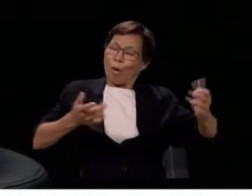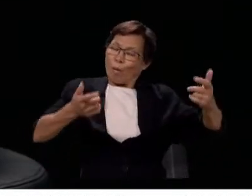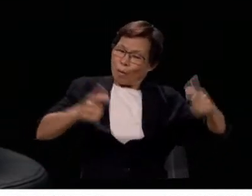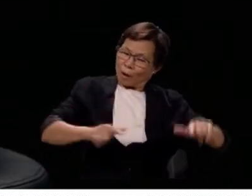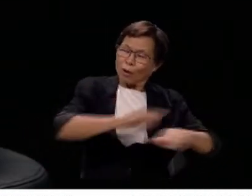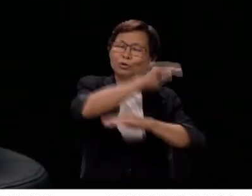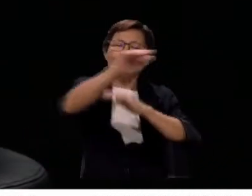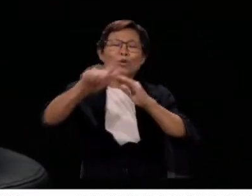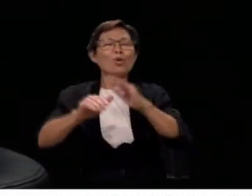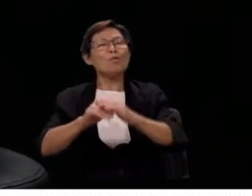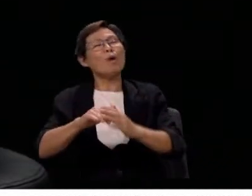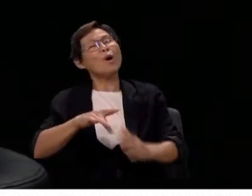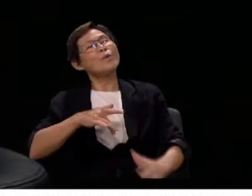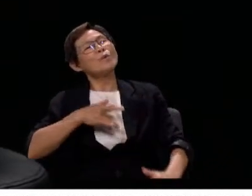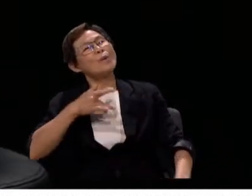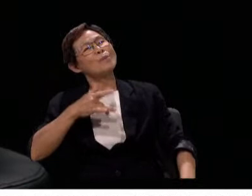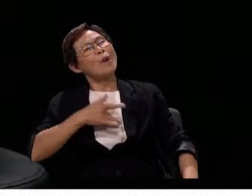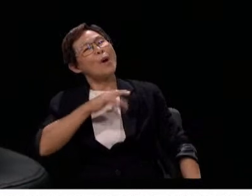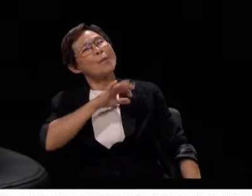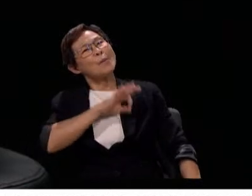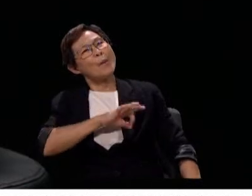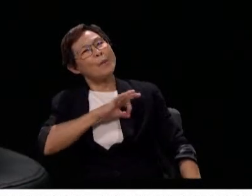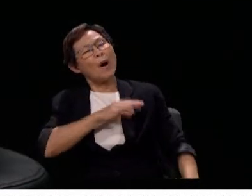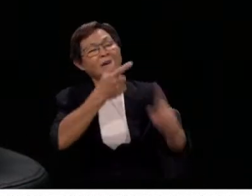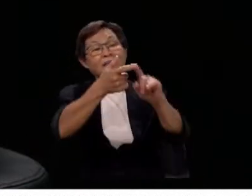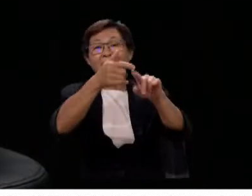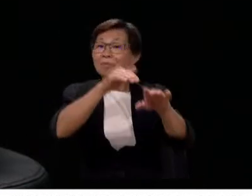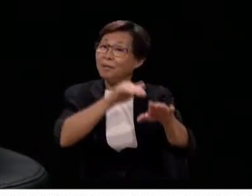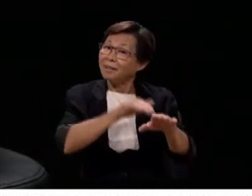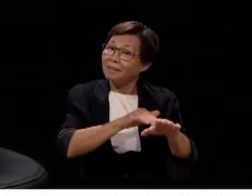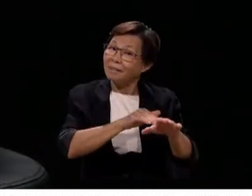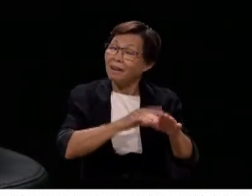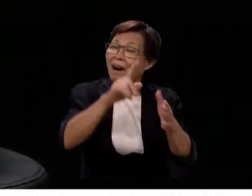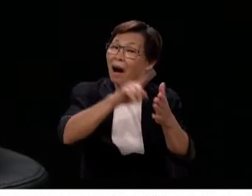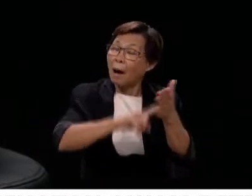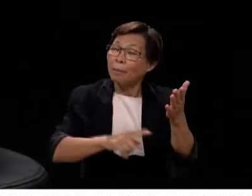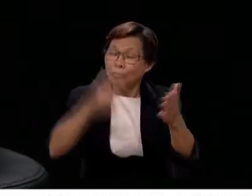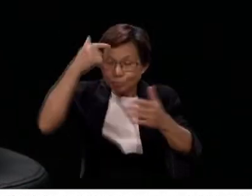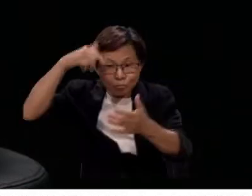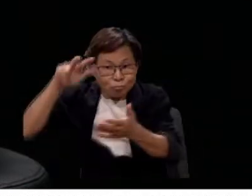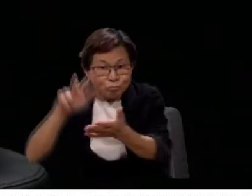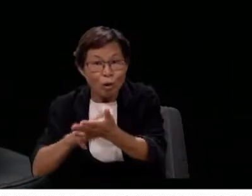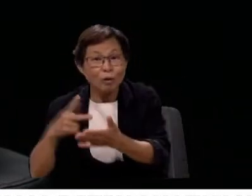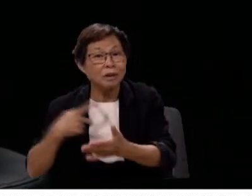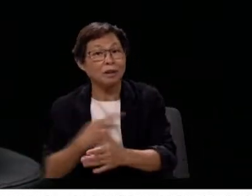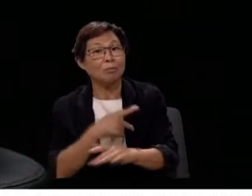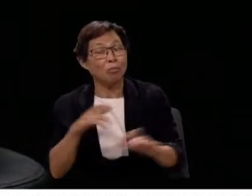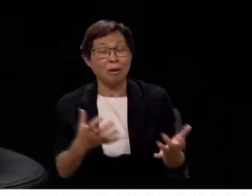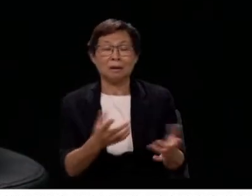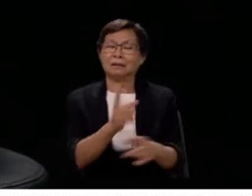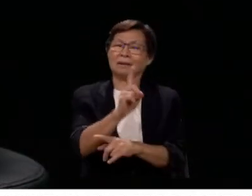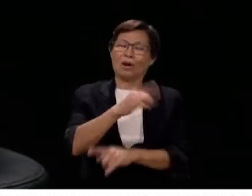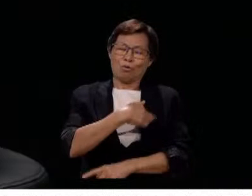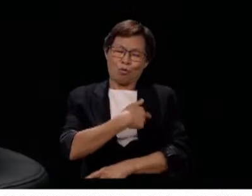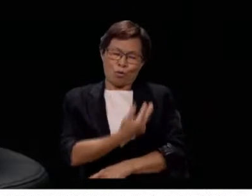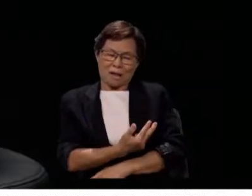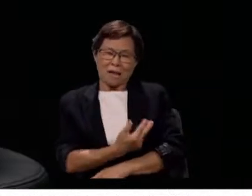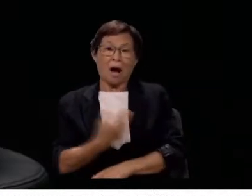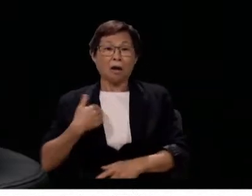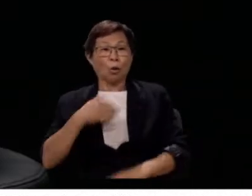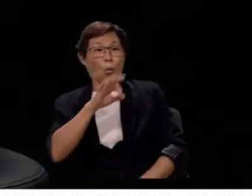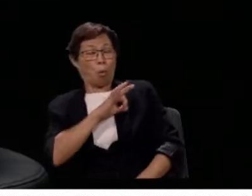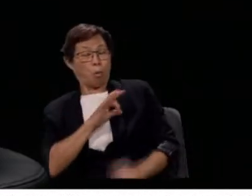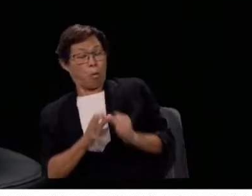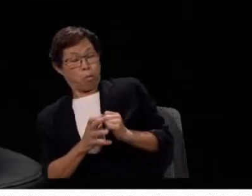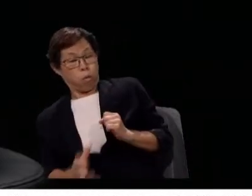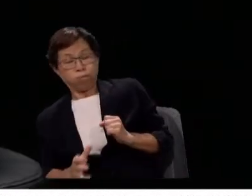berlaku semua uang ke dapat merasa sedikit dari segi Ahok saja keputusan kita buat tidak ada yang terlalu rugi tidak ada yang selalu